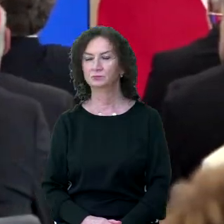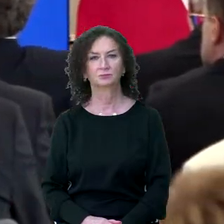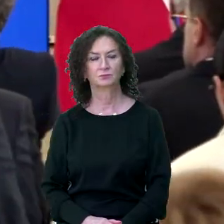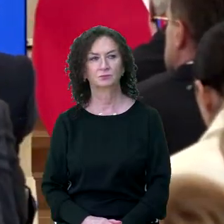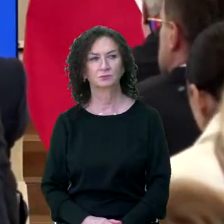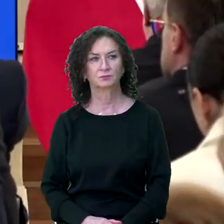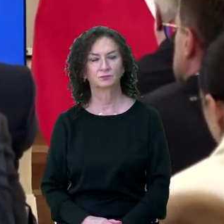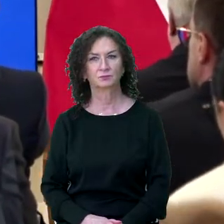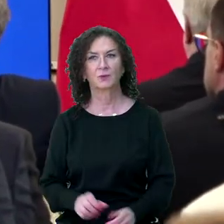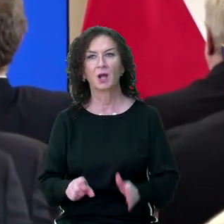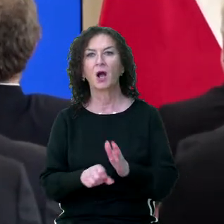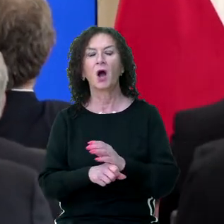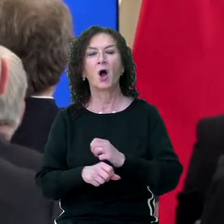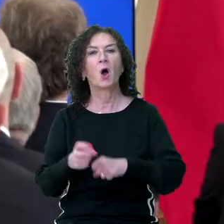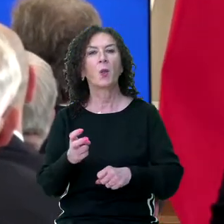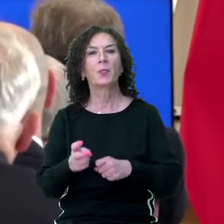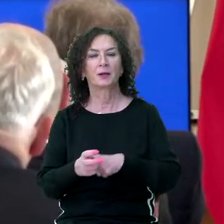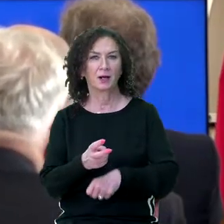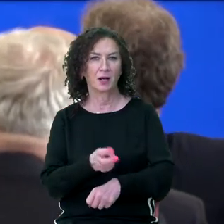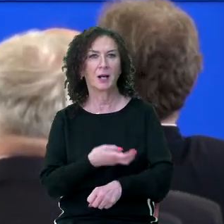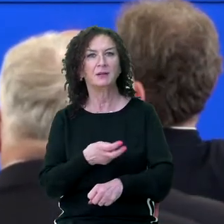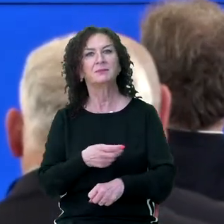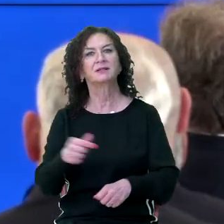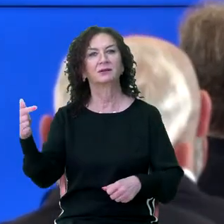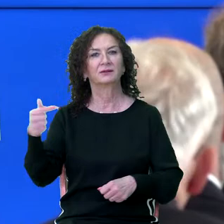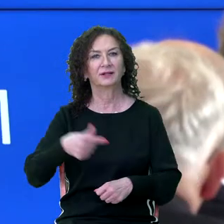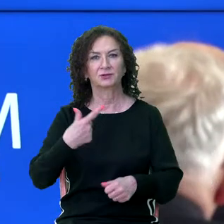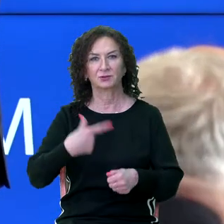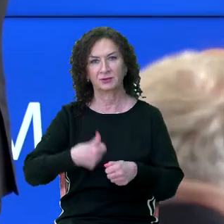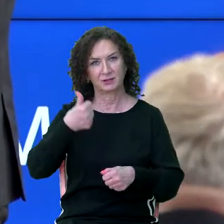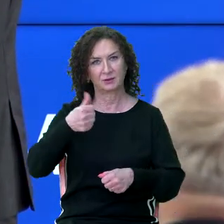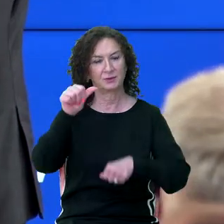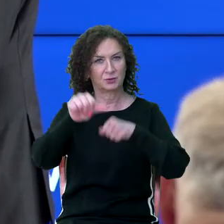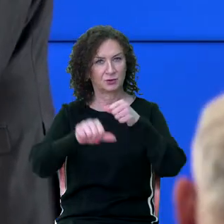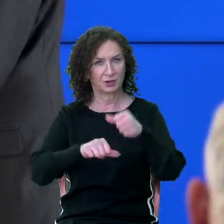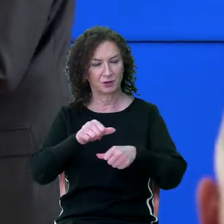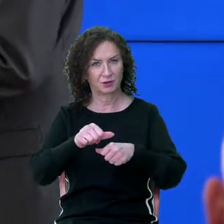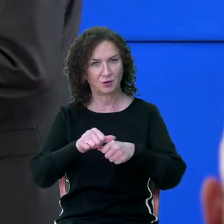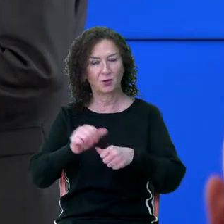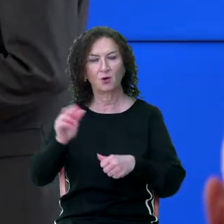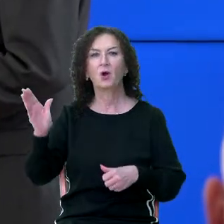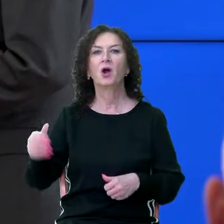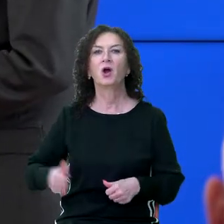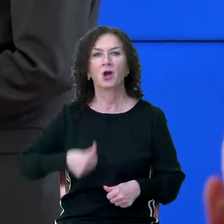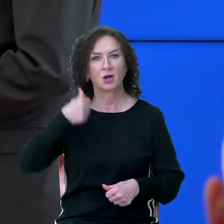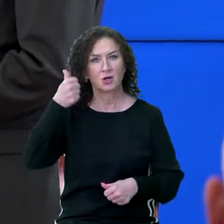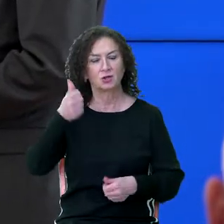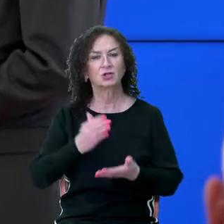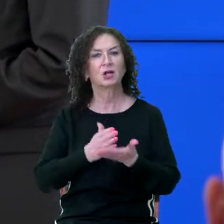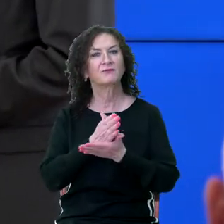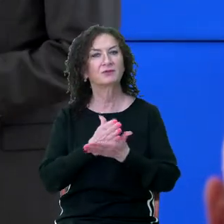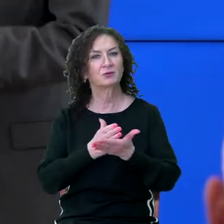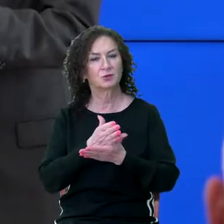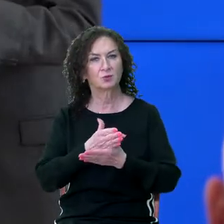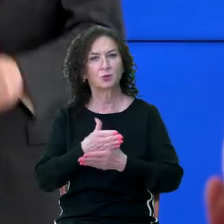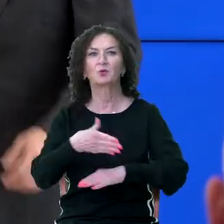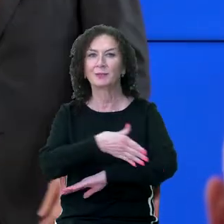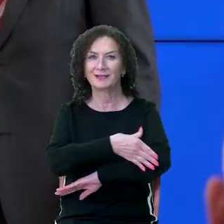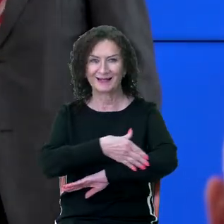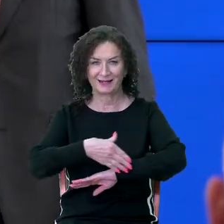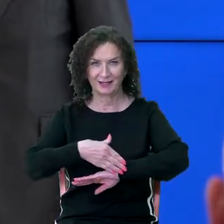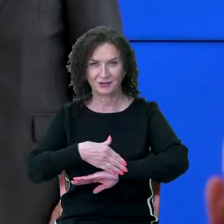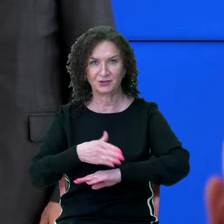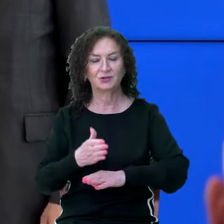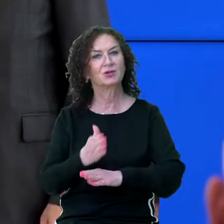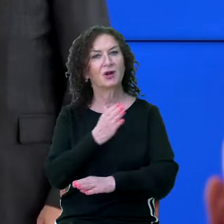Od lipca 2021 roku na stanowisku szefa służby zagranicznej, wcześniej m.in. ambasador Rzeczpospolitej Polskiej w